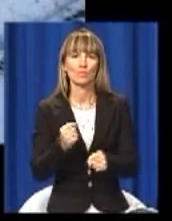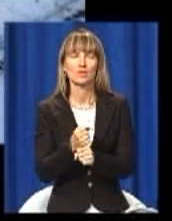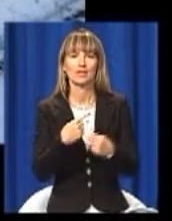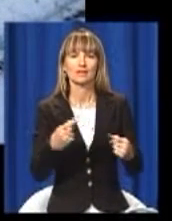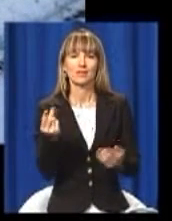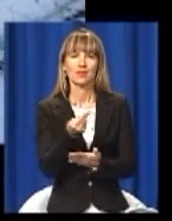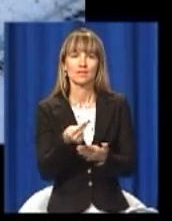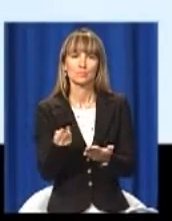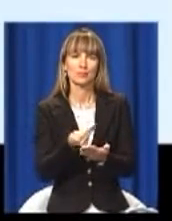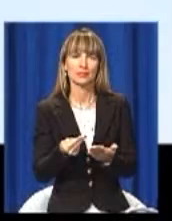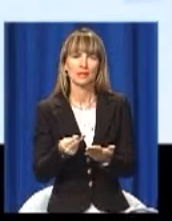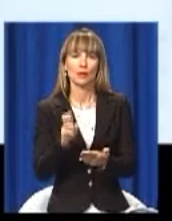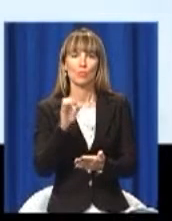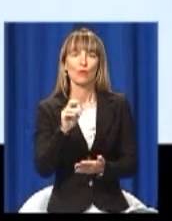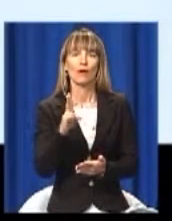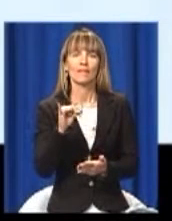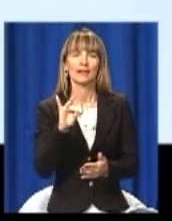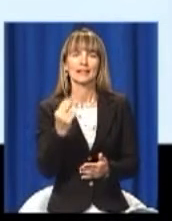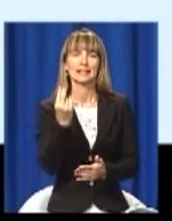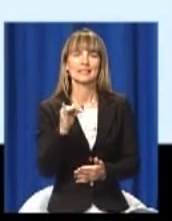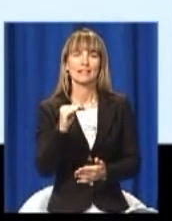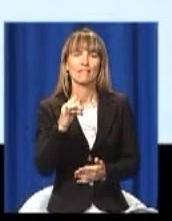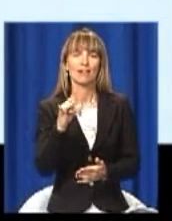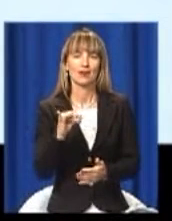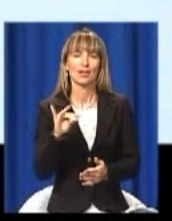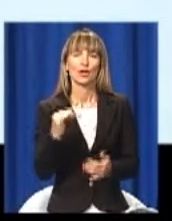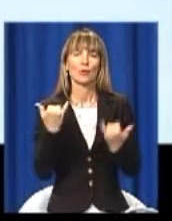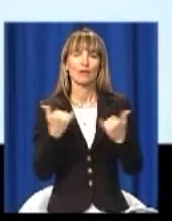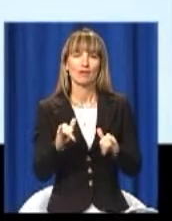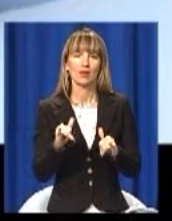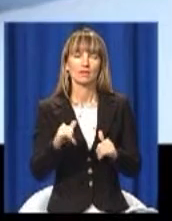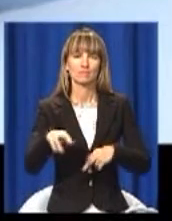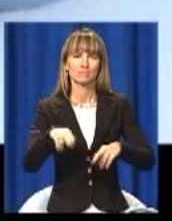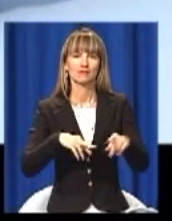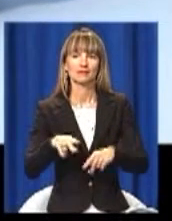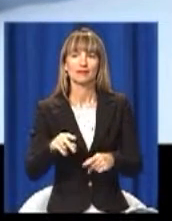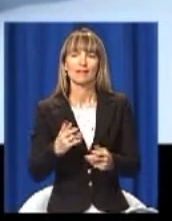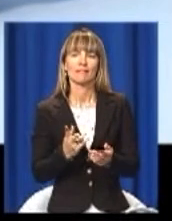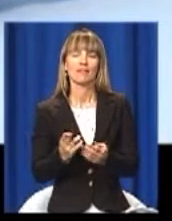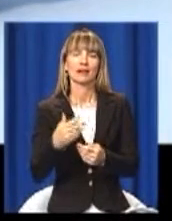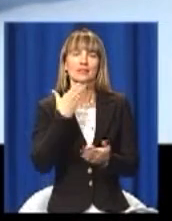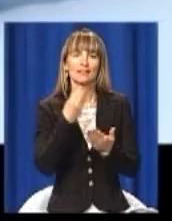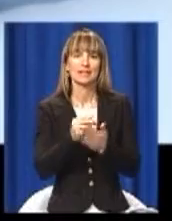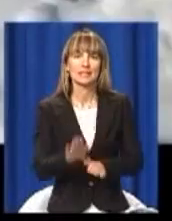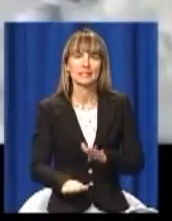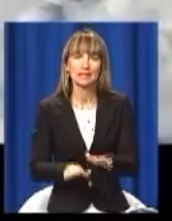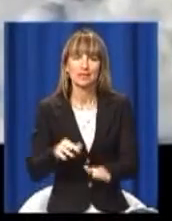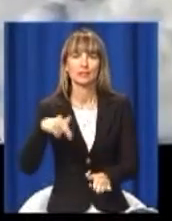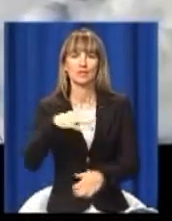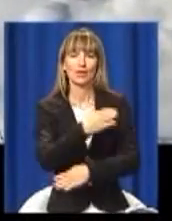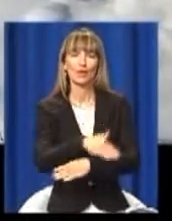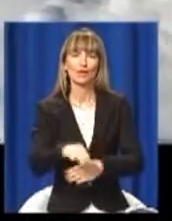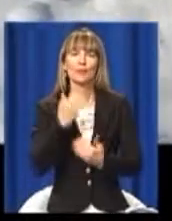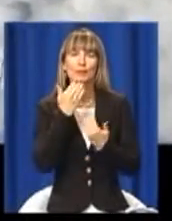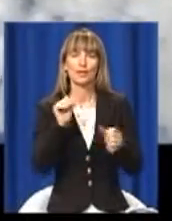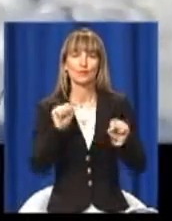картини, писати букви і цифри. А також здивувати перехожих. Виріжте з фанери або картону свої сліди і гайда на вулицю. І